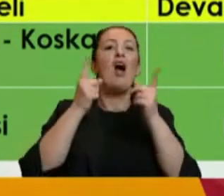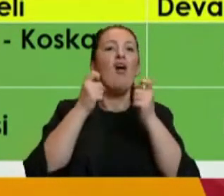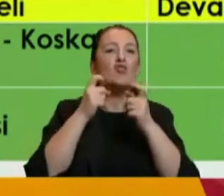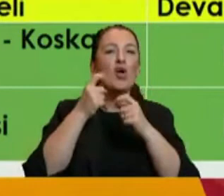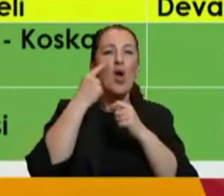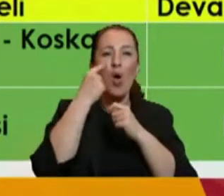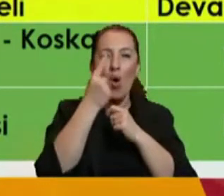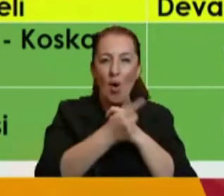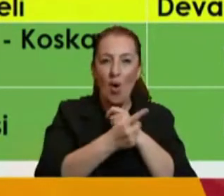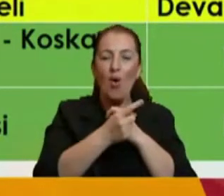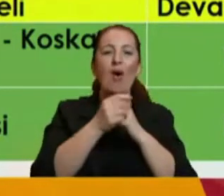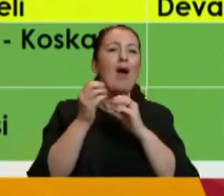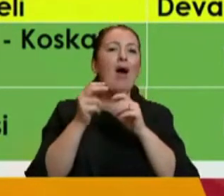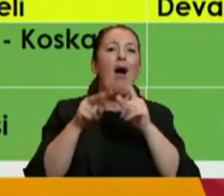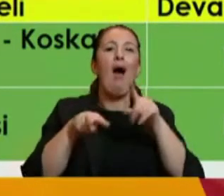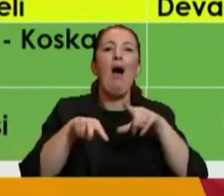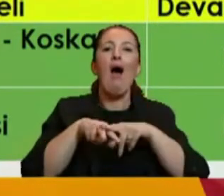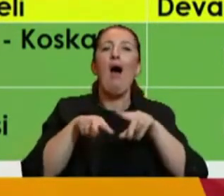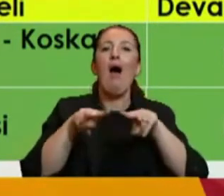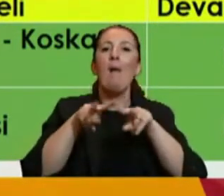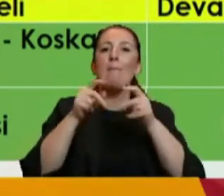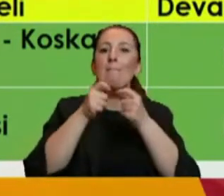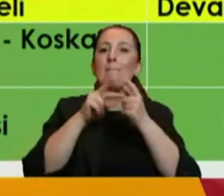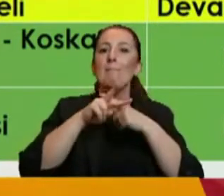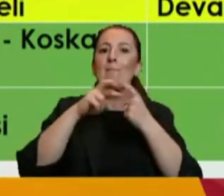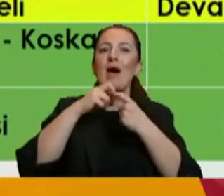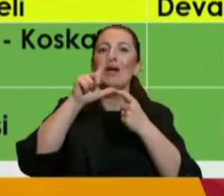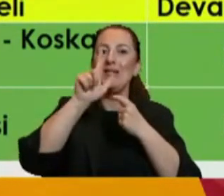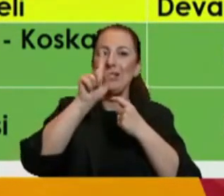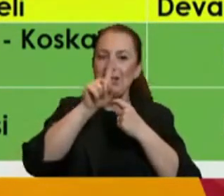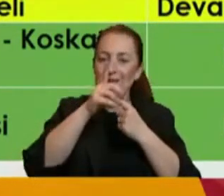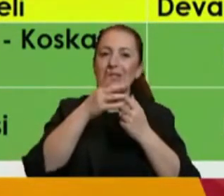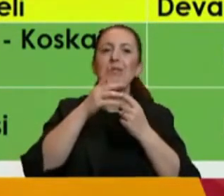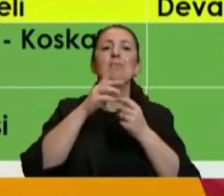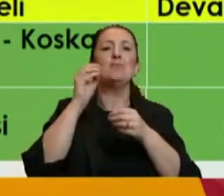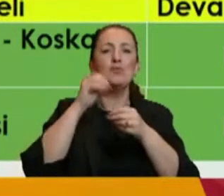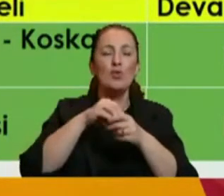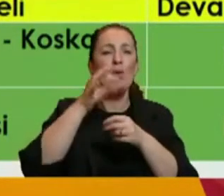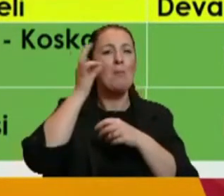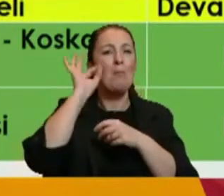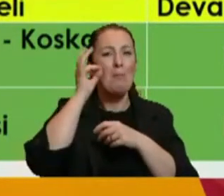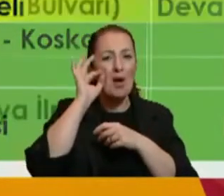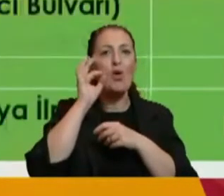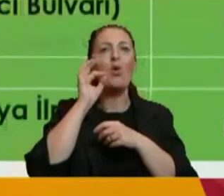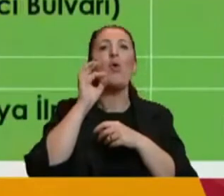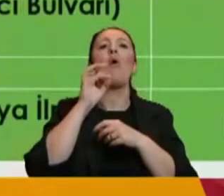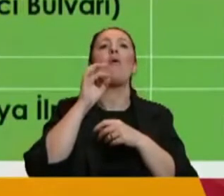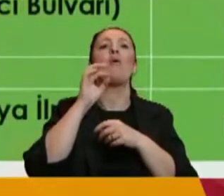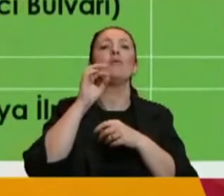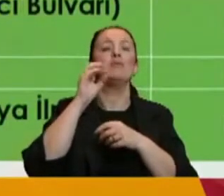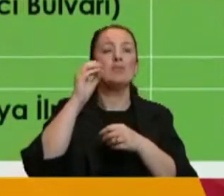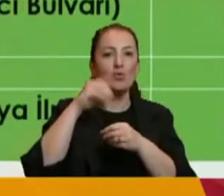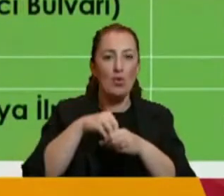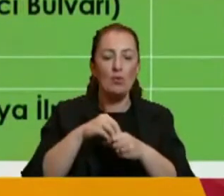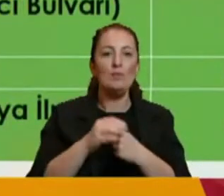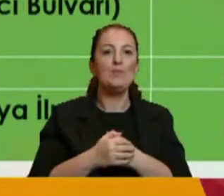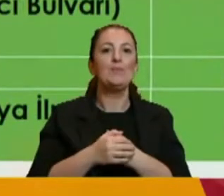Avcılar Ambarlı Kavşağı posta bağlantısı bitti Bakırköy Kennedy caddesi bitti